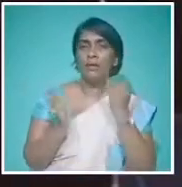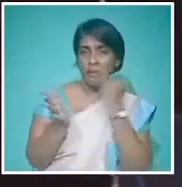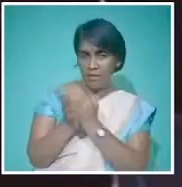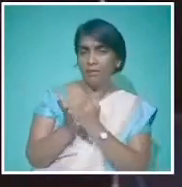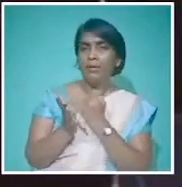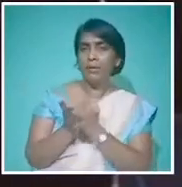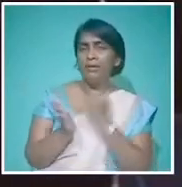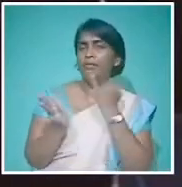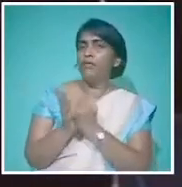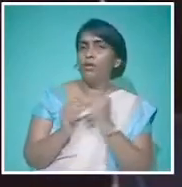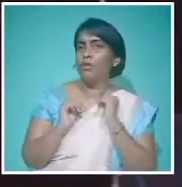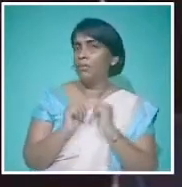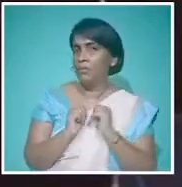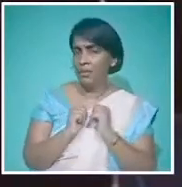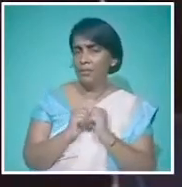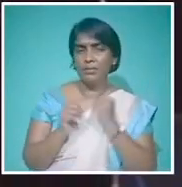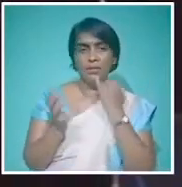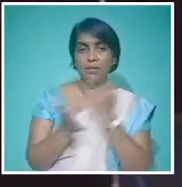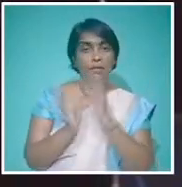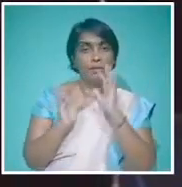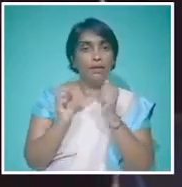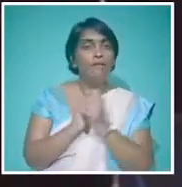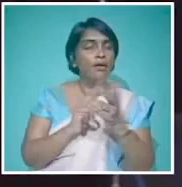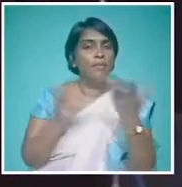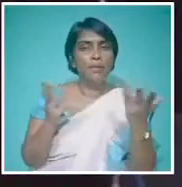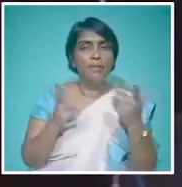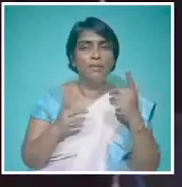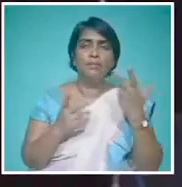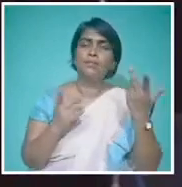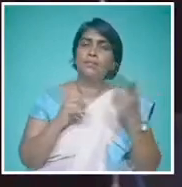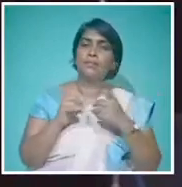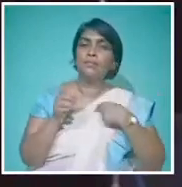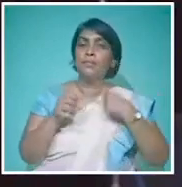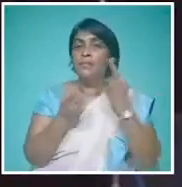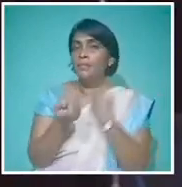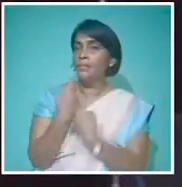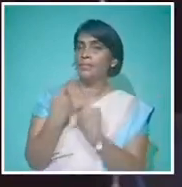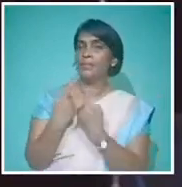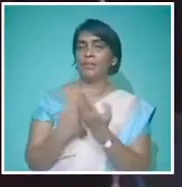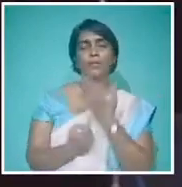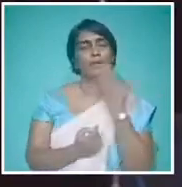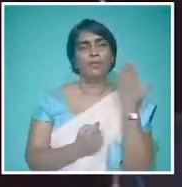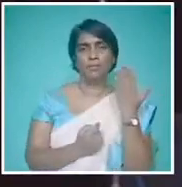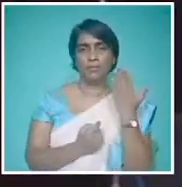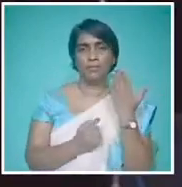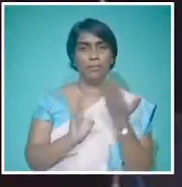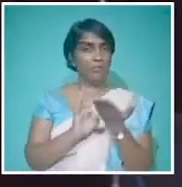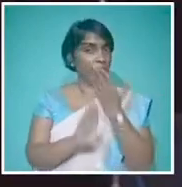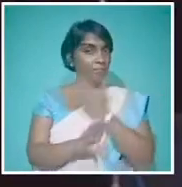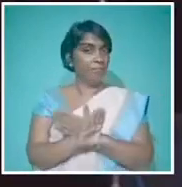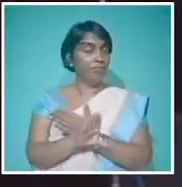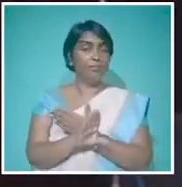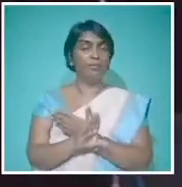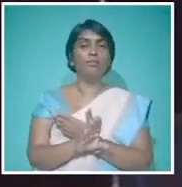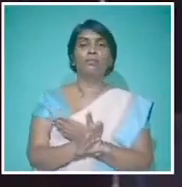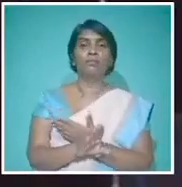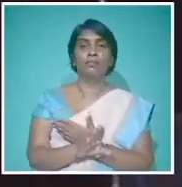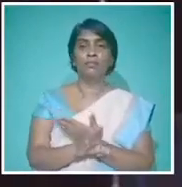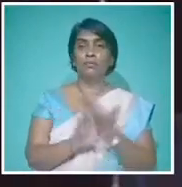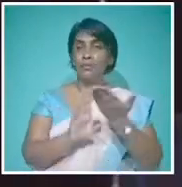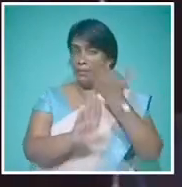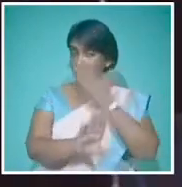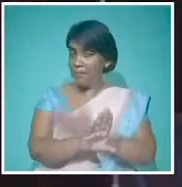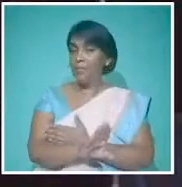නේද, ඇයි මොකද වැරදුනේ, වරද්දන්න නැතුව කරන්න බැරි වුණේ, ඒ වගේ ඕනනම් පසු විපරමක් කරන්න පුළුවන්. පෙර දැක්මක්,